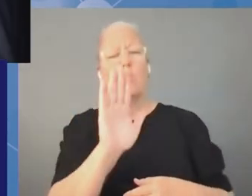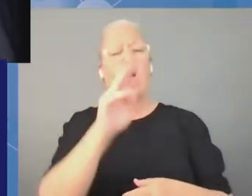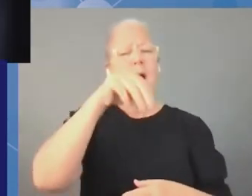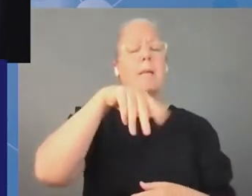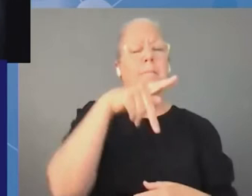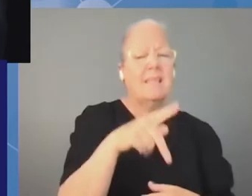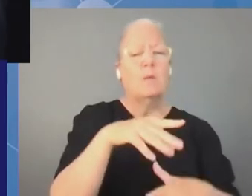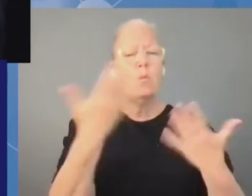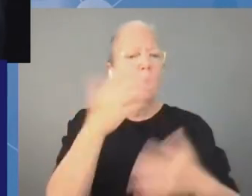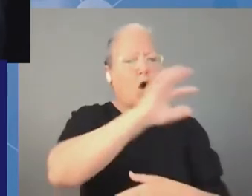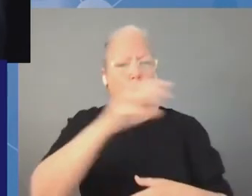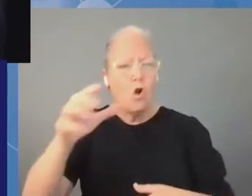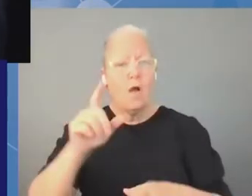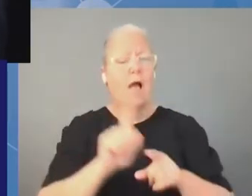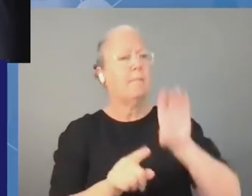特别是